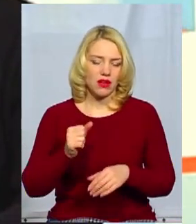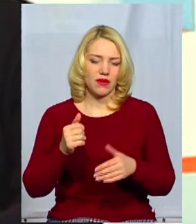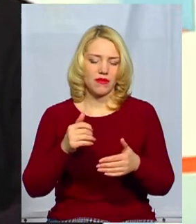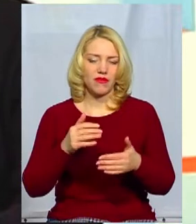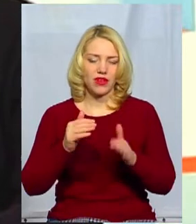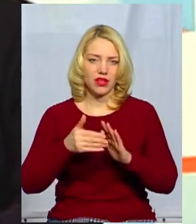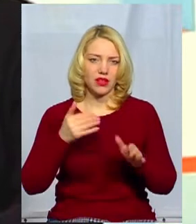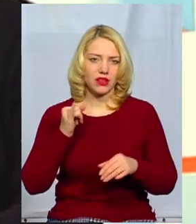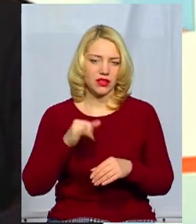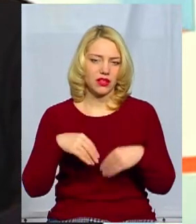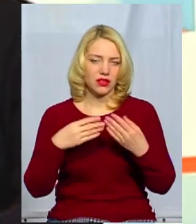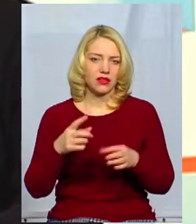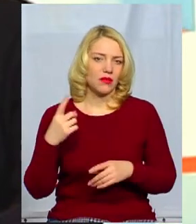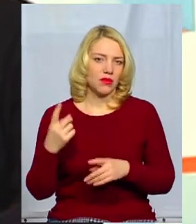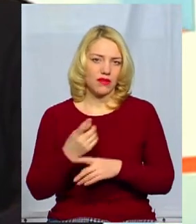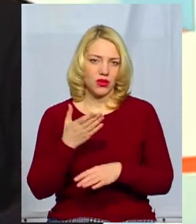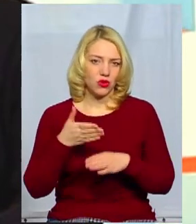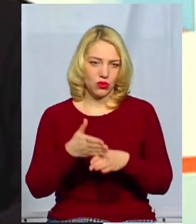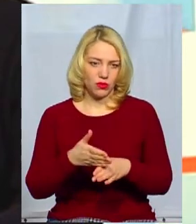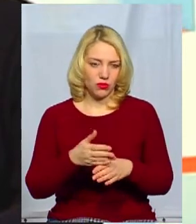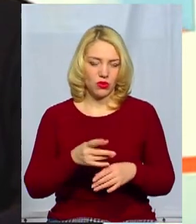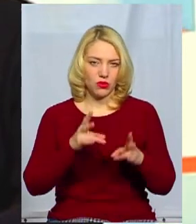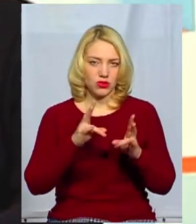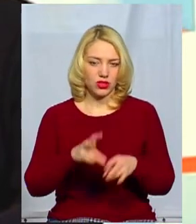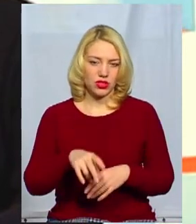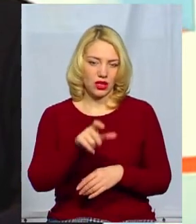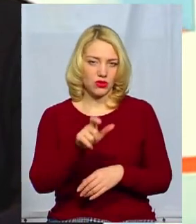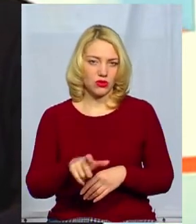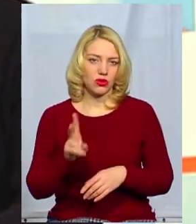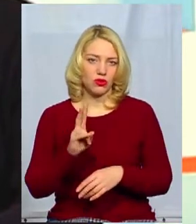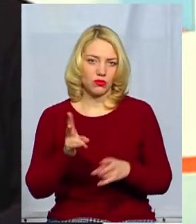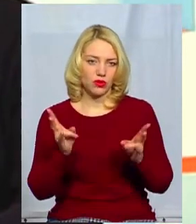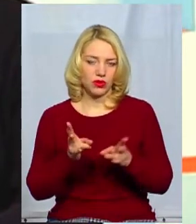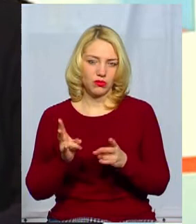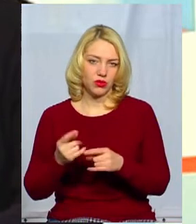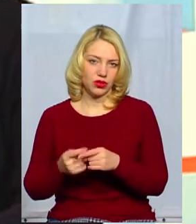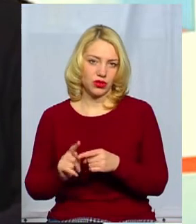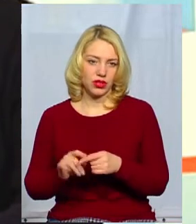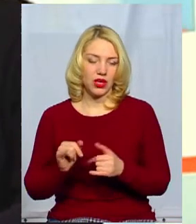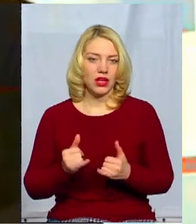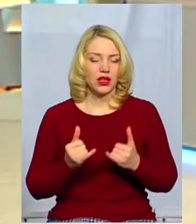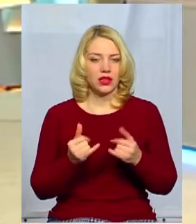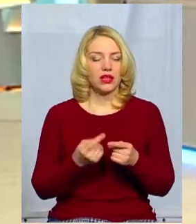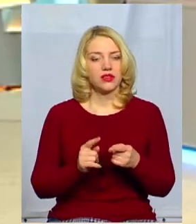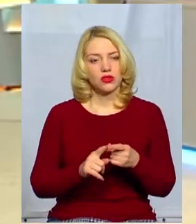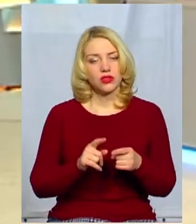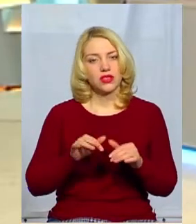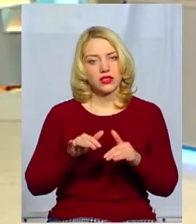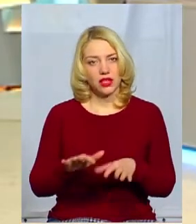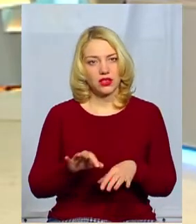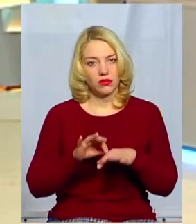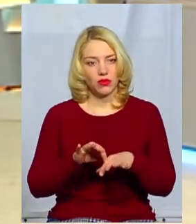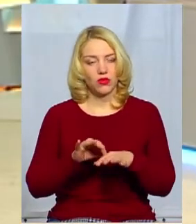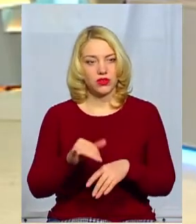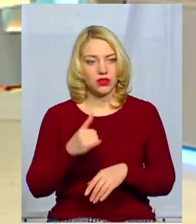чи надати первинну допомогу постраждалій особі, яка потребує її. І для цього цей захід